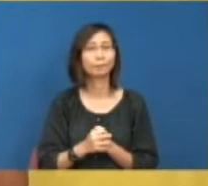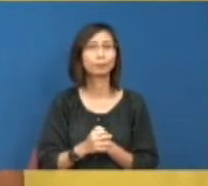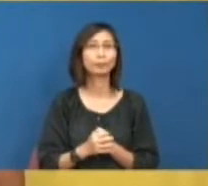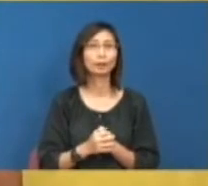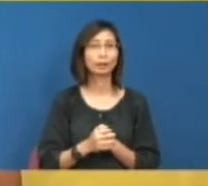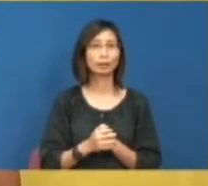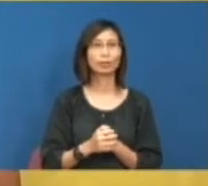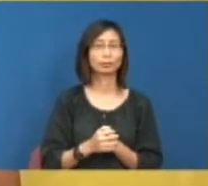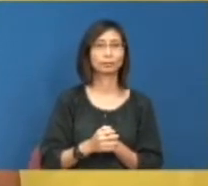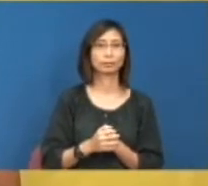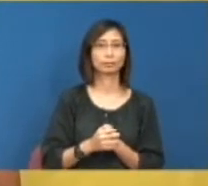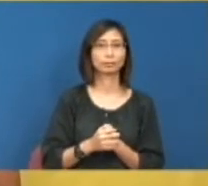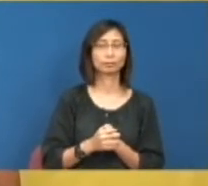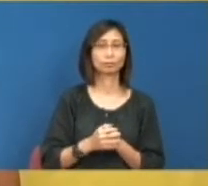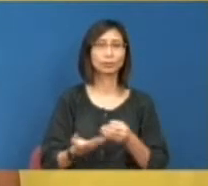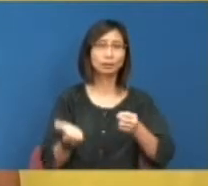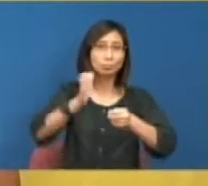案咧，係未被